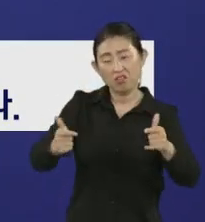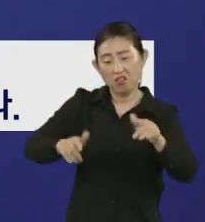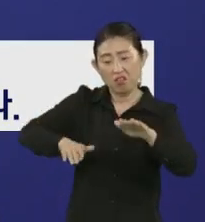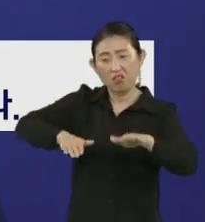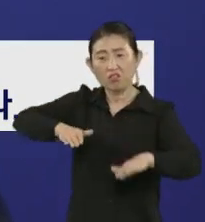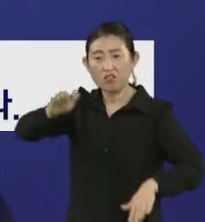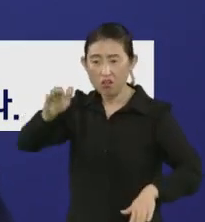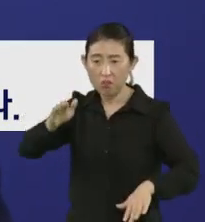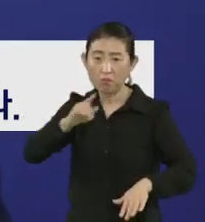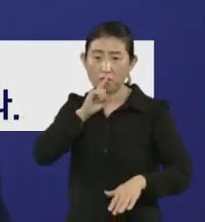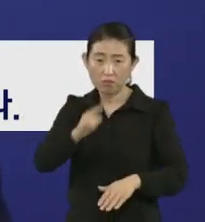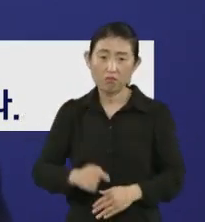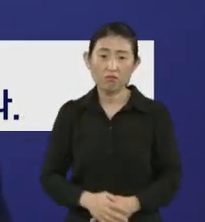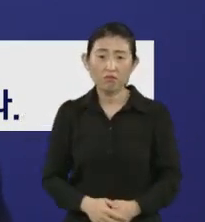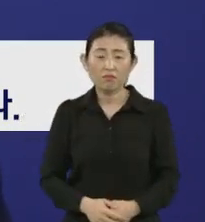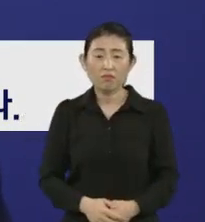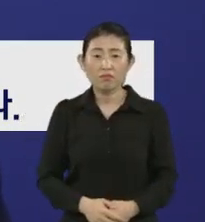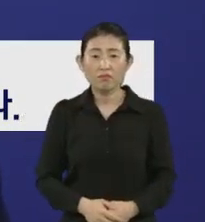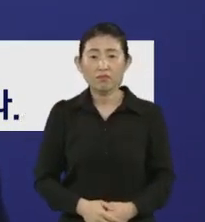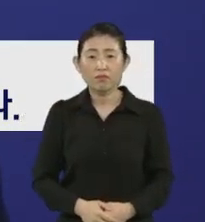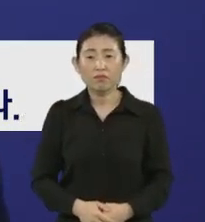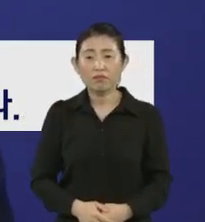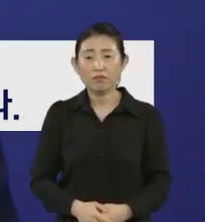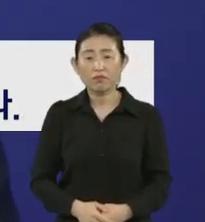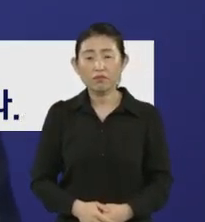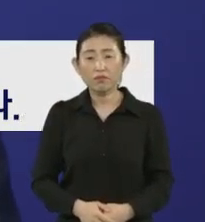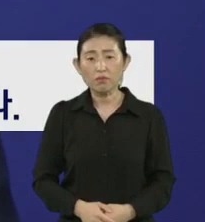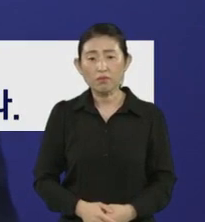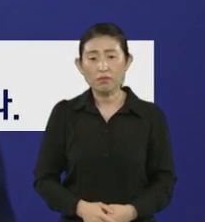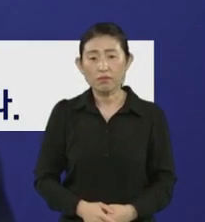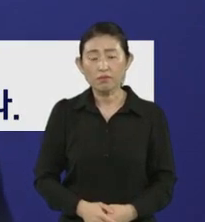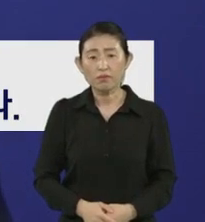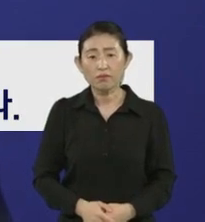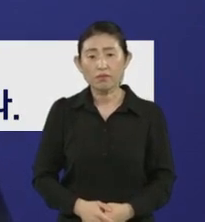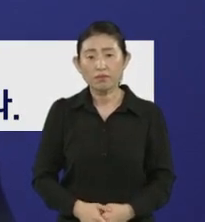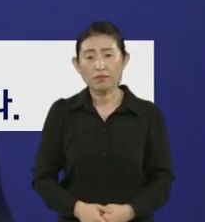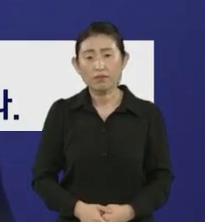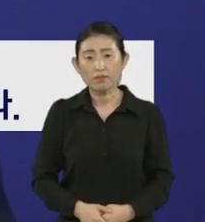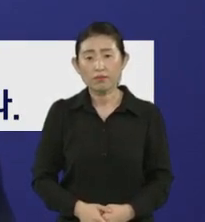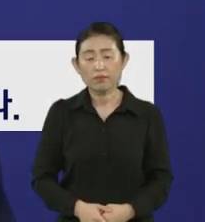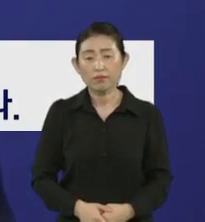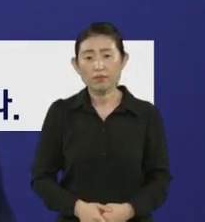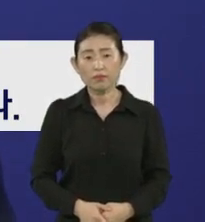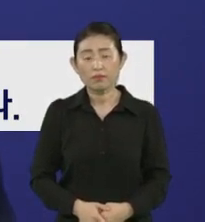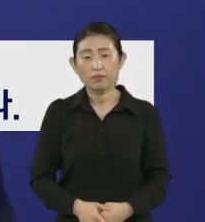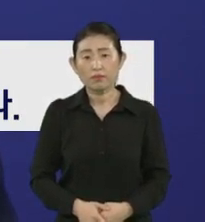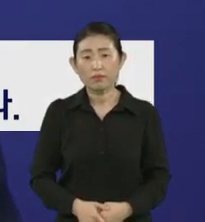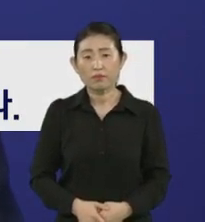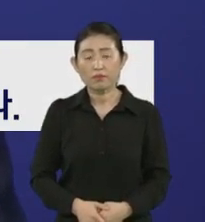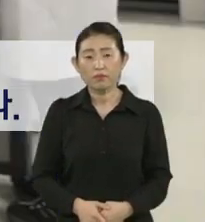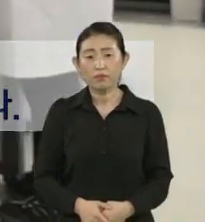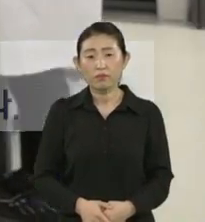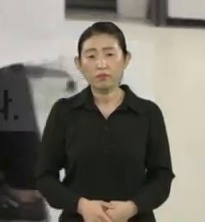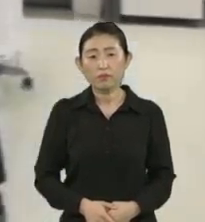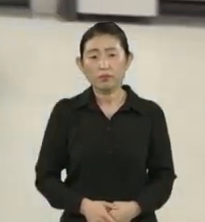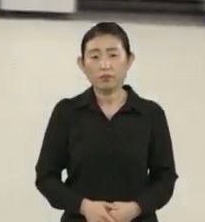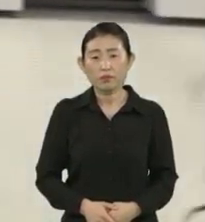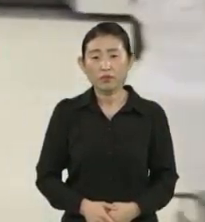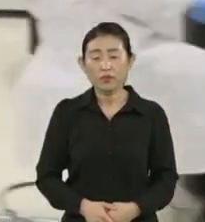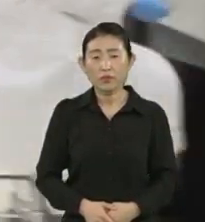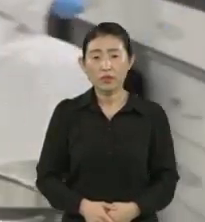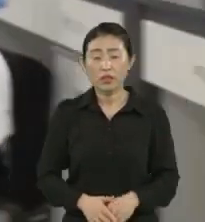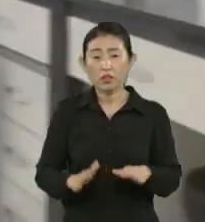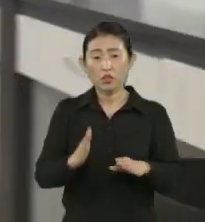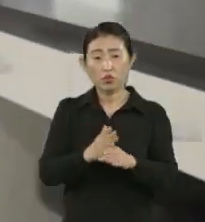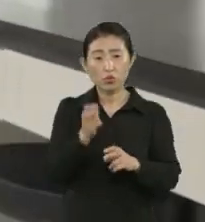위한 그런 전략에 전혀 반하는 그런 시선이라고 저는 생각을 합니다. 다른